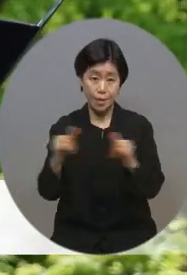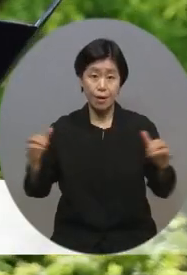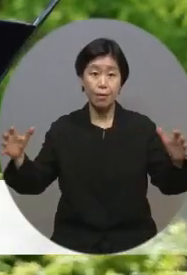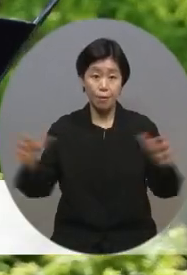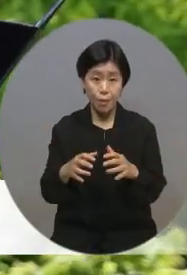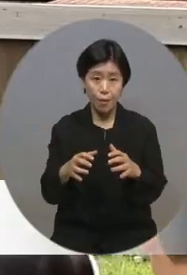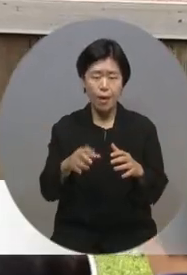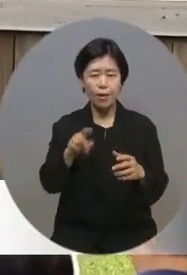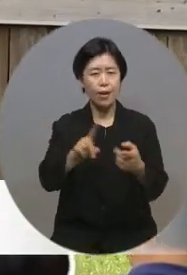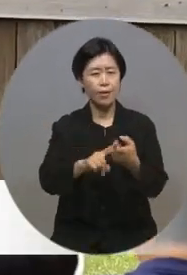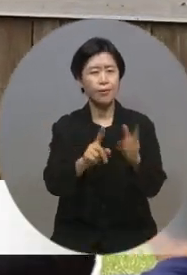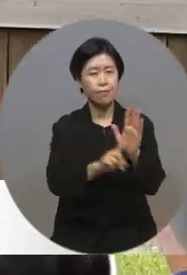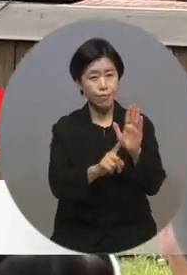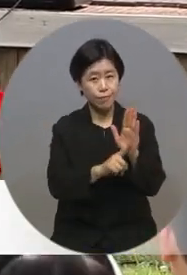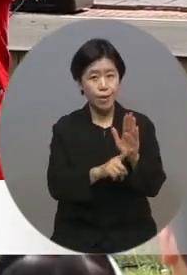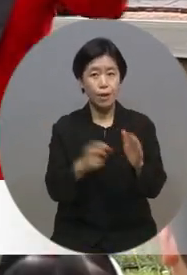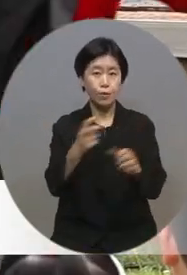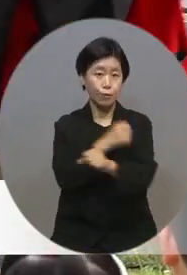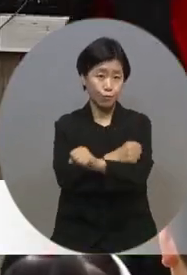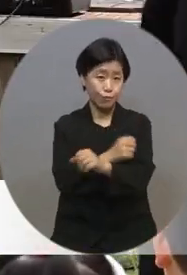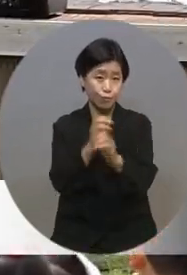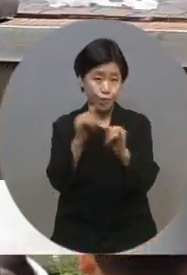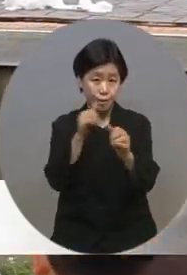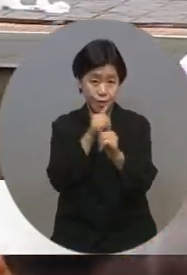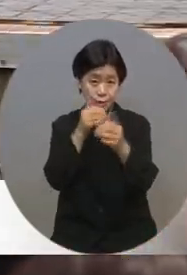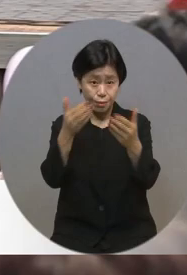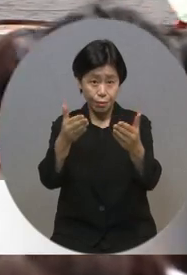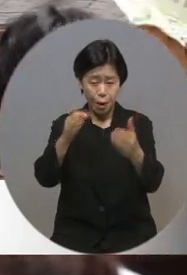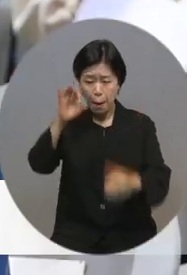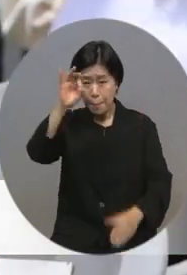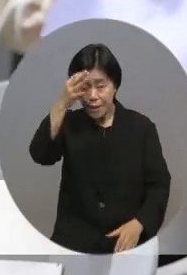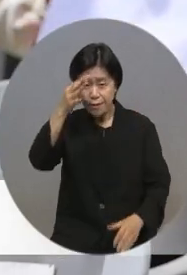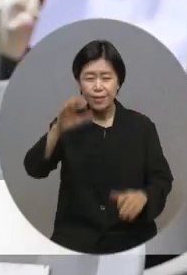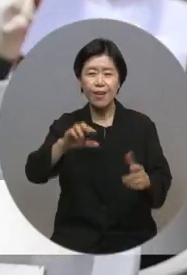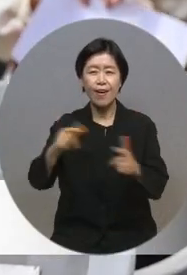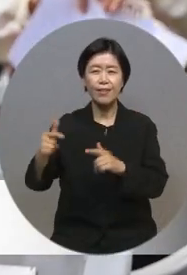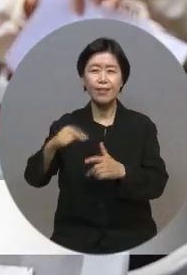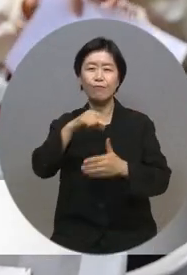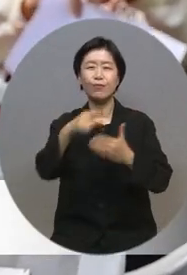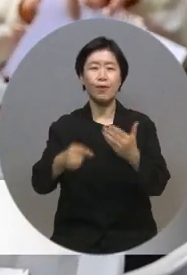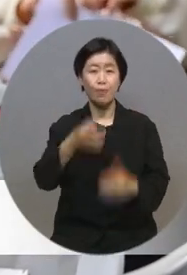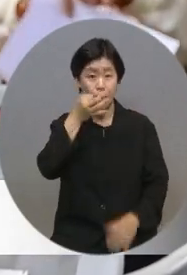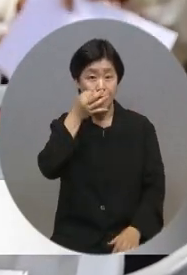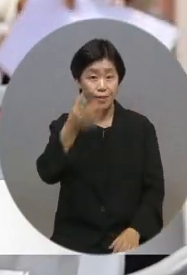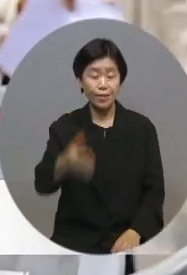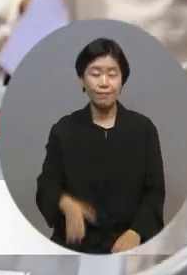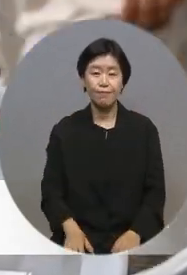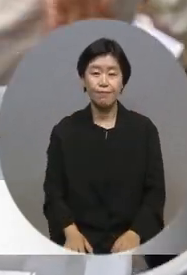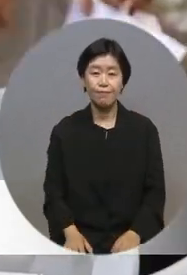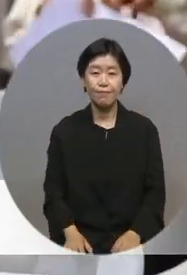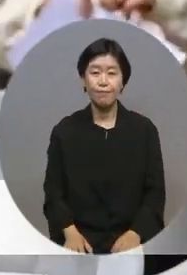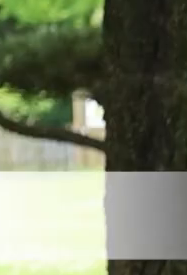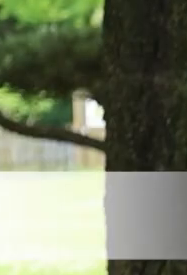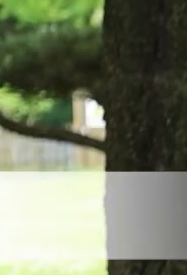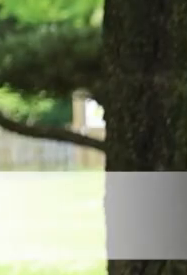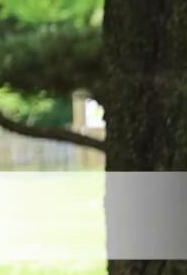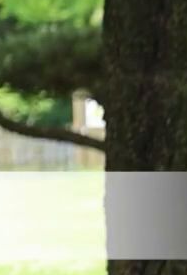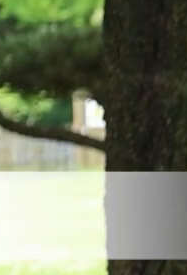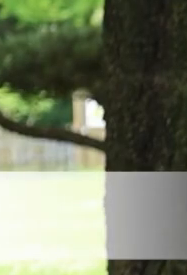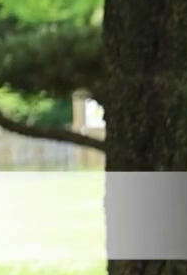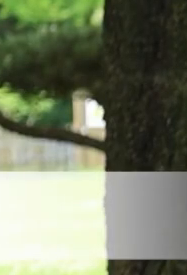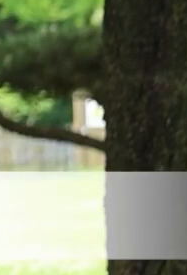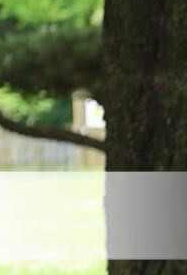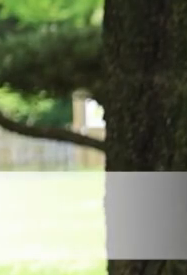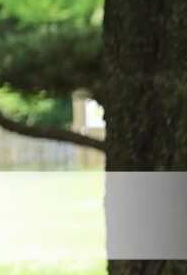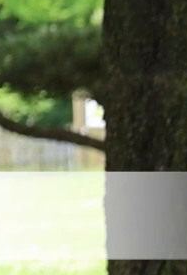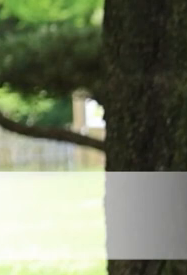캠페인, 유공자 포착, 마술쇼를 비롯한 가족의 의미를 되새길 수 있는 프로그램들로 채워졌습니다. 매년